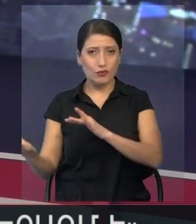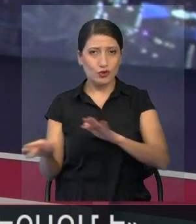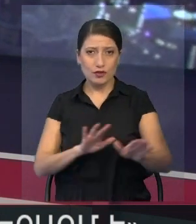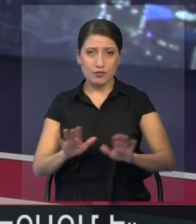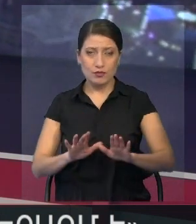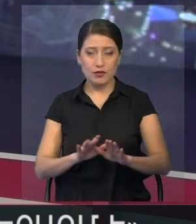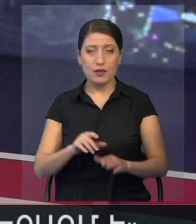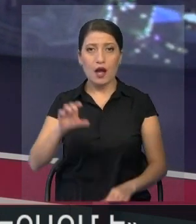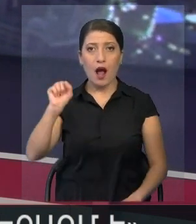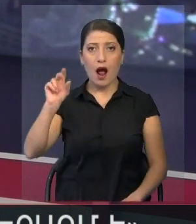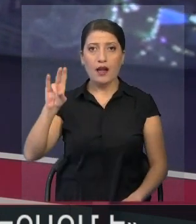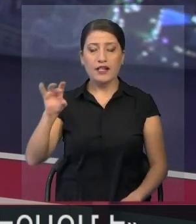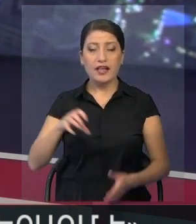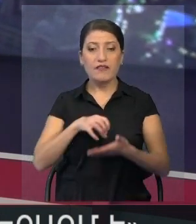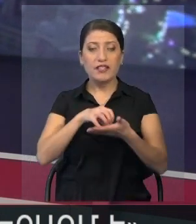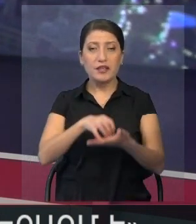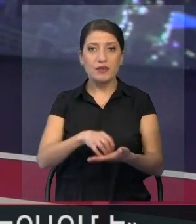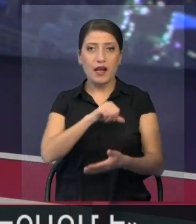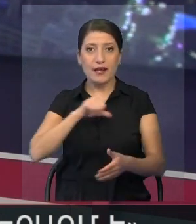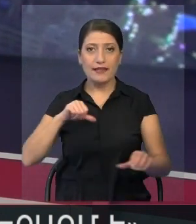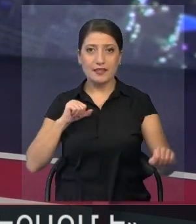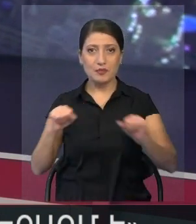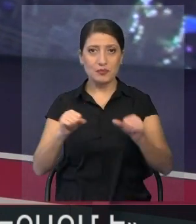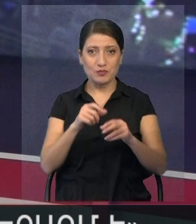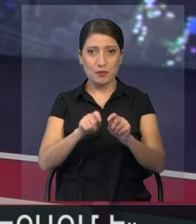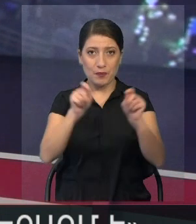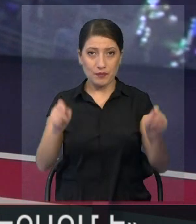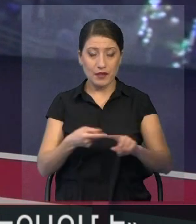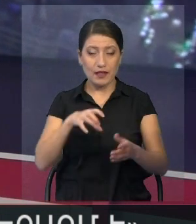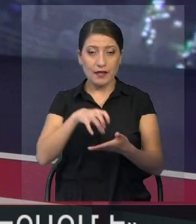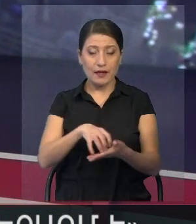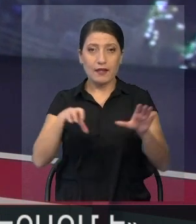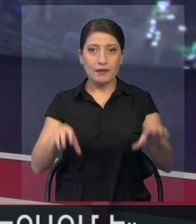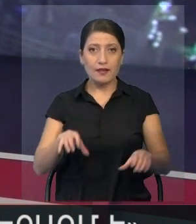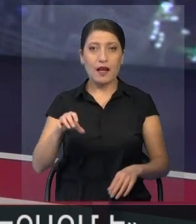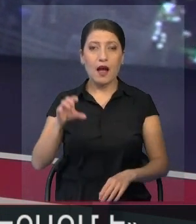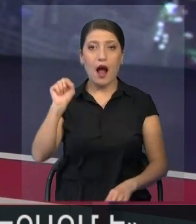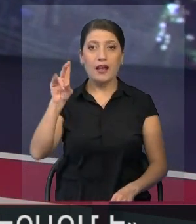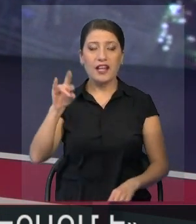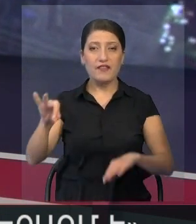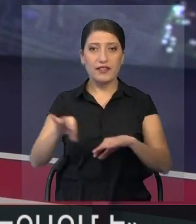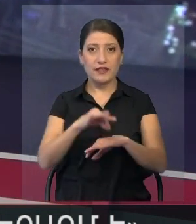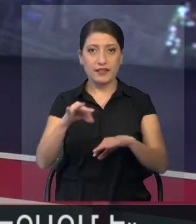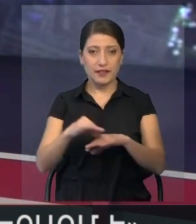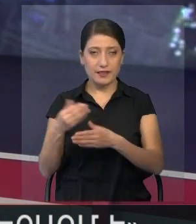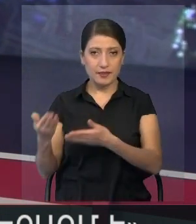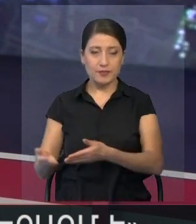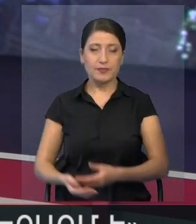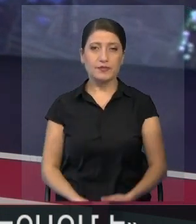ստեղծվել է Հեյդար Ալիևի հիմնադրամի նախաձեռնությամբ, իսկ այդ հիմնադրամի նախագահը Մեհրիբան Ալիևան է, ադրբեջանի առաջին